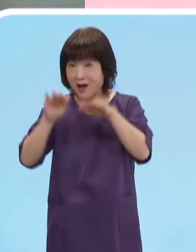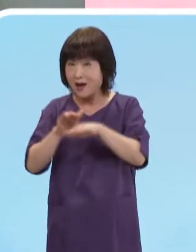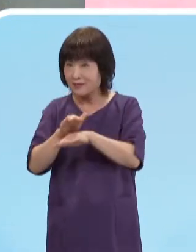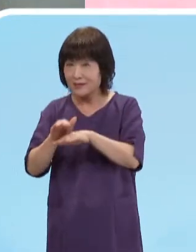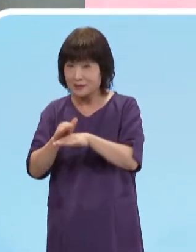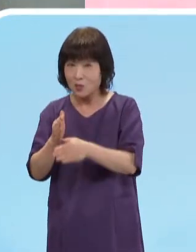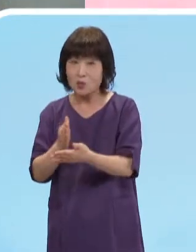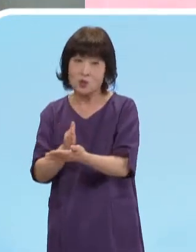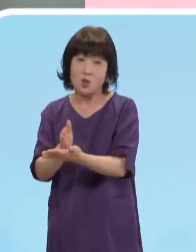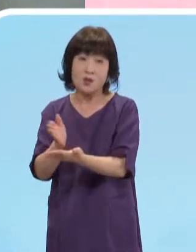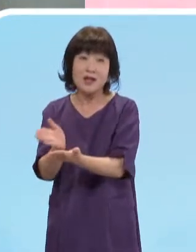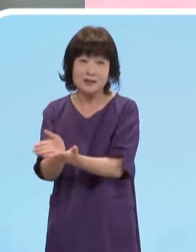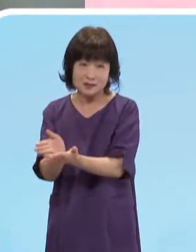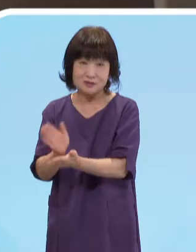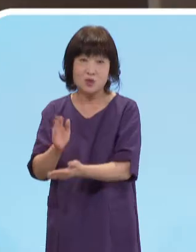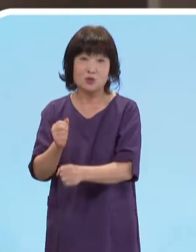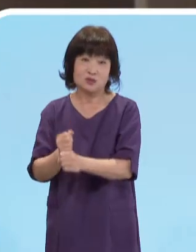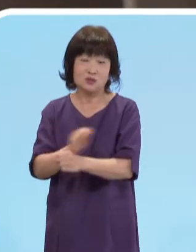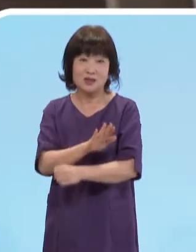ども作っているんです。